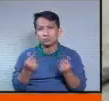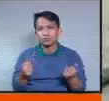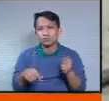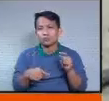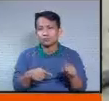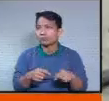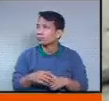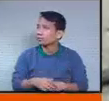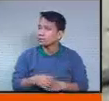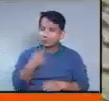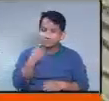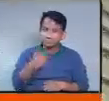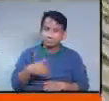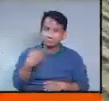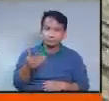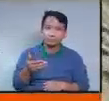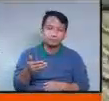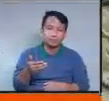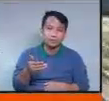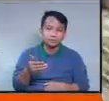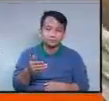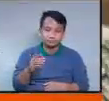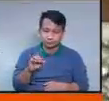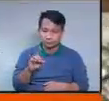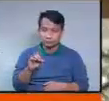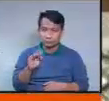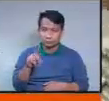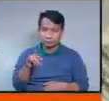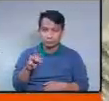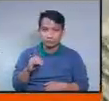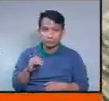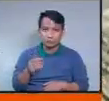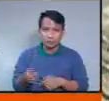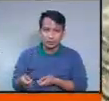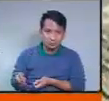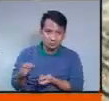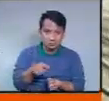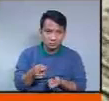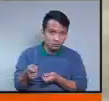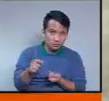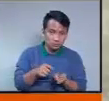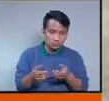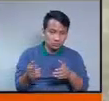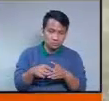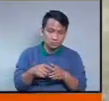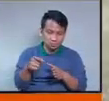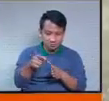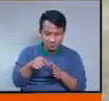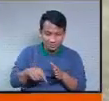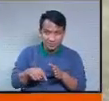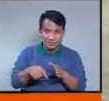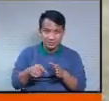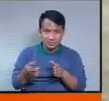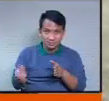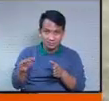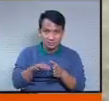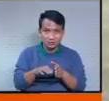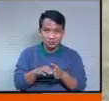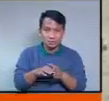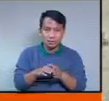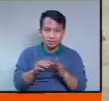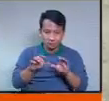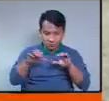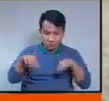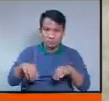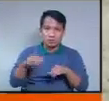Nakita natin din kanina yung ilan sa mga personahe ng DPWH, tinatambakan lang muna nila yung may mga cracks, and meron silang sinasabing